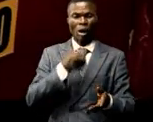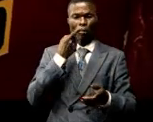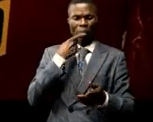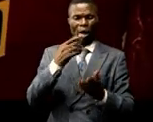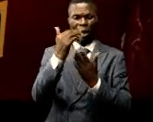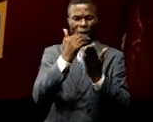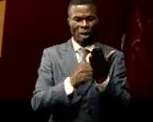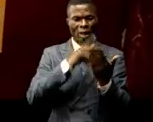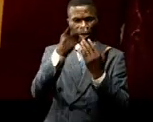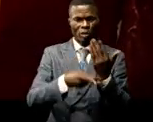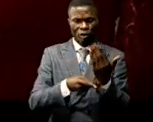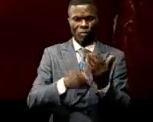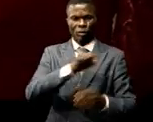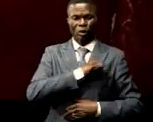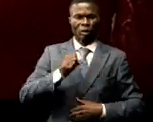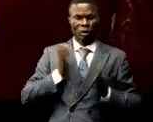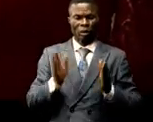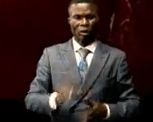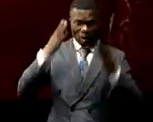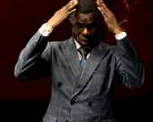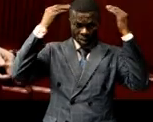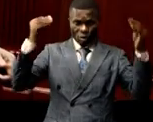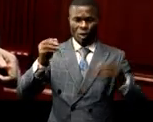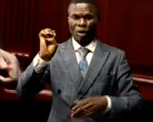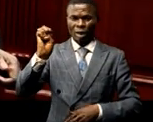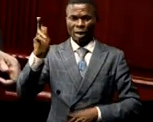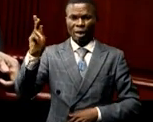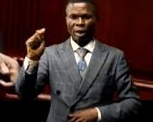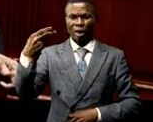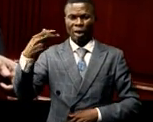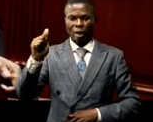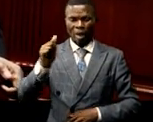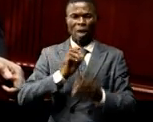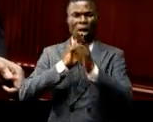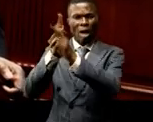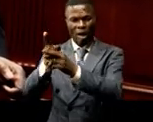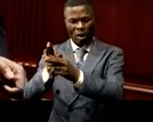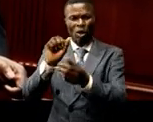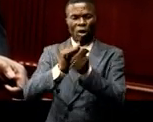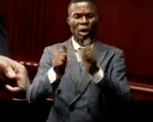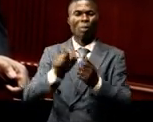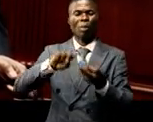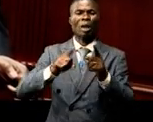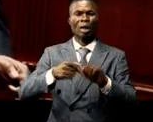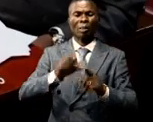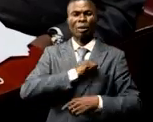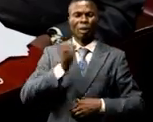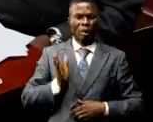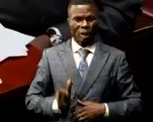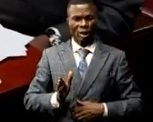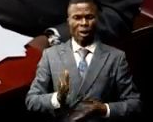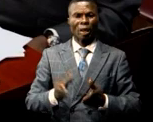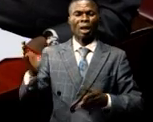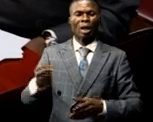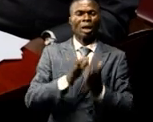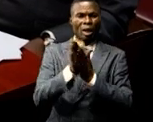du jour. Le sénateur Moïse Ekanga a répliqué aux préoccupations de ses collègues. Il a été suggéré la prise en compte